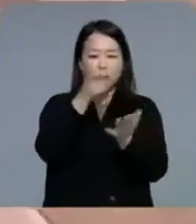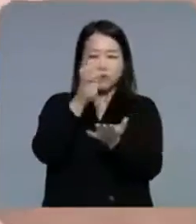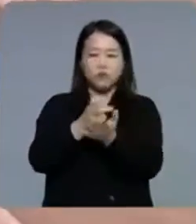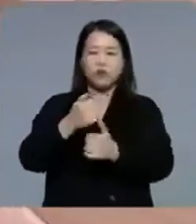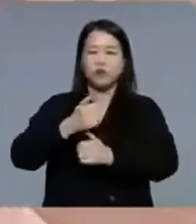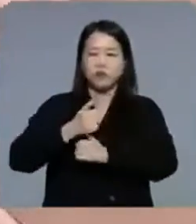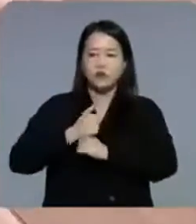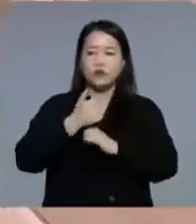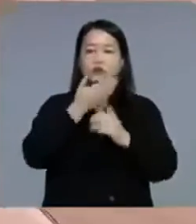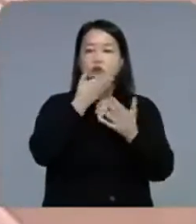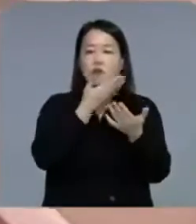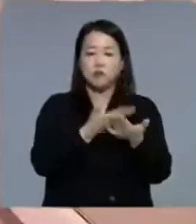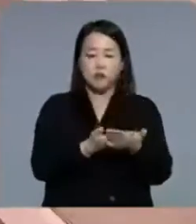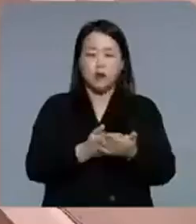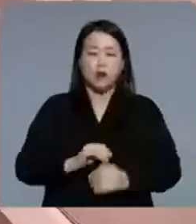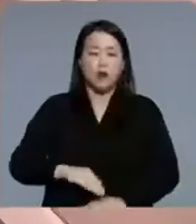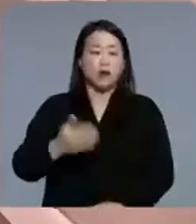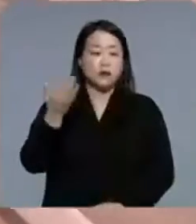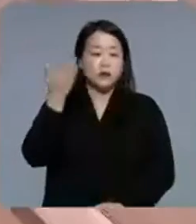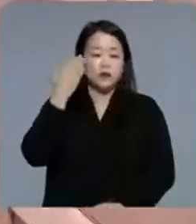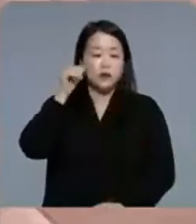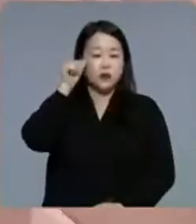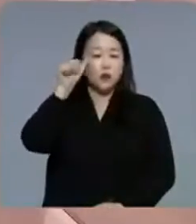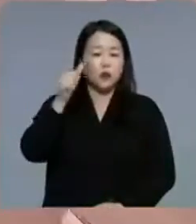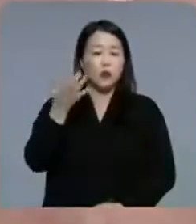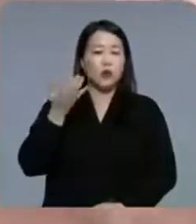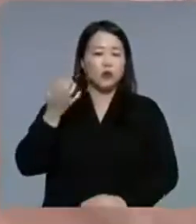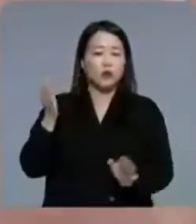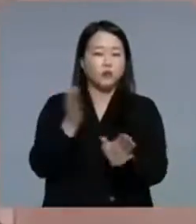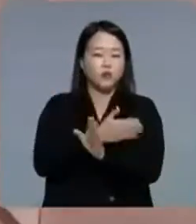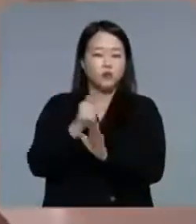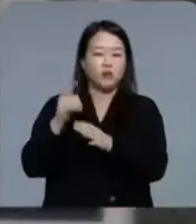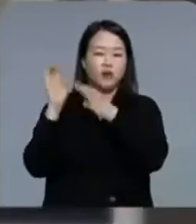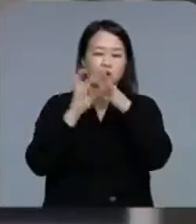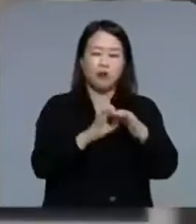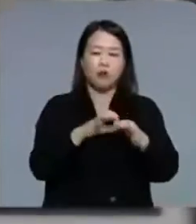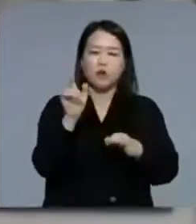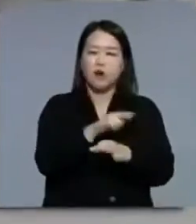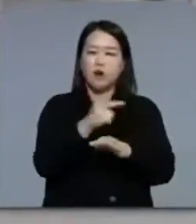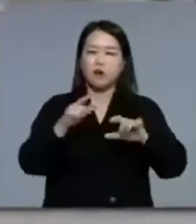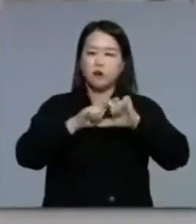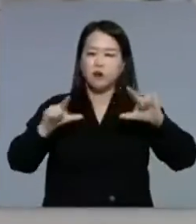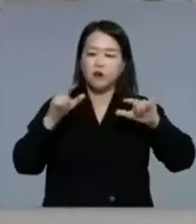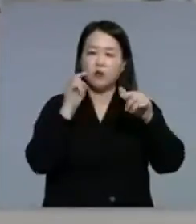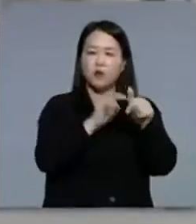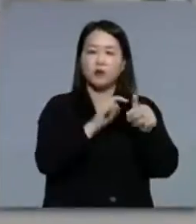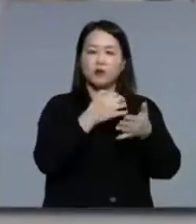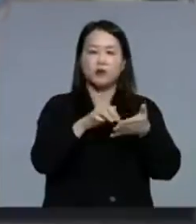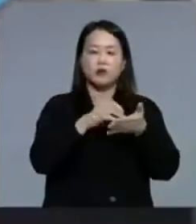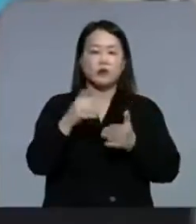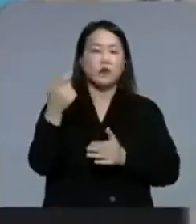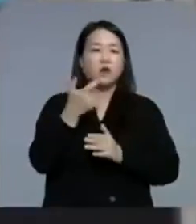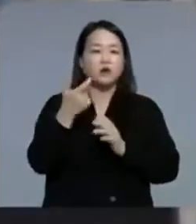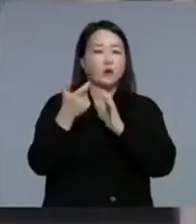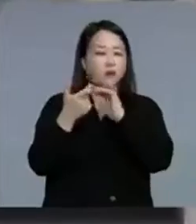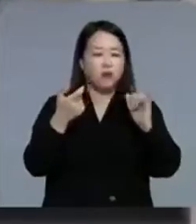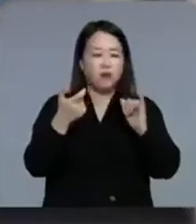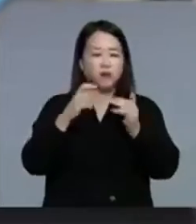거 지난 닷새동안 전북의 하루 평균 확진자는 60명 현재 병상가동률은